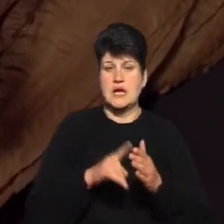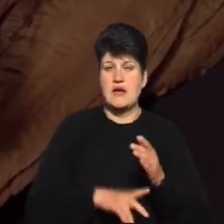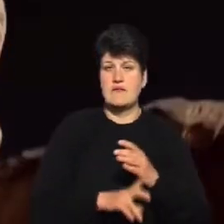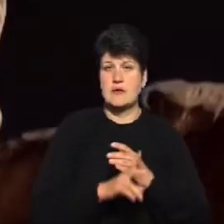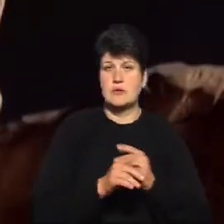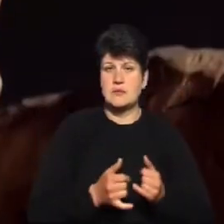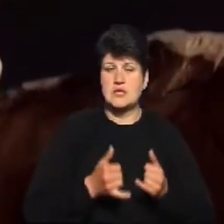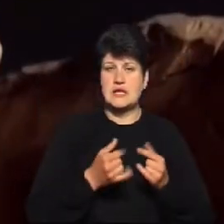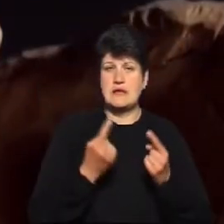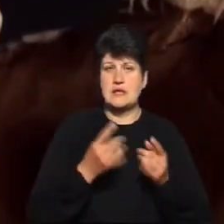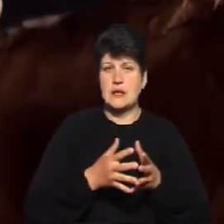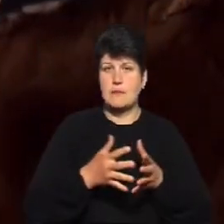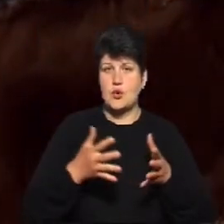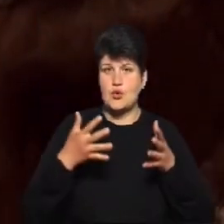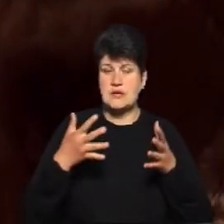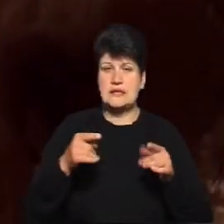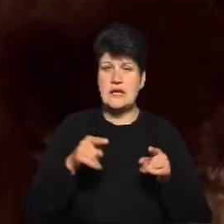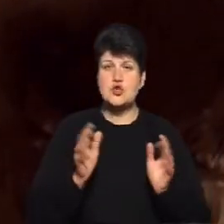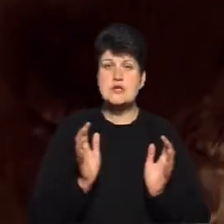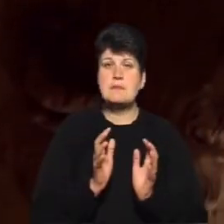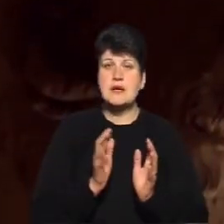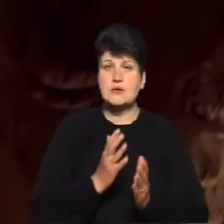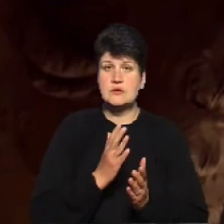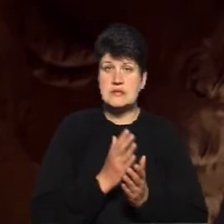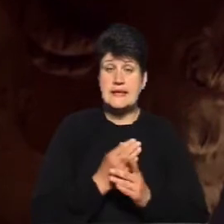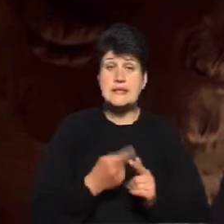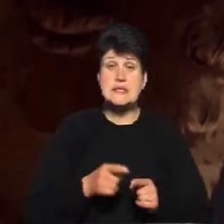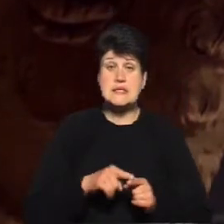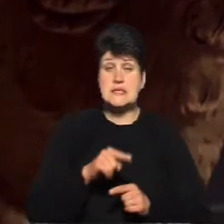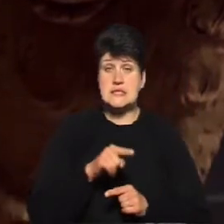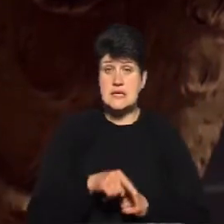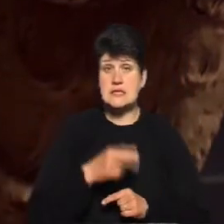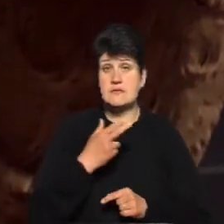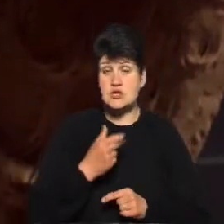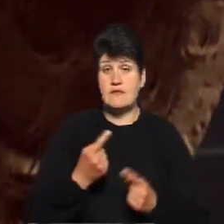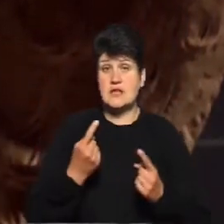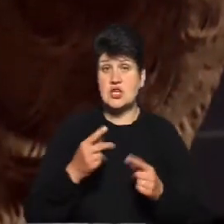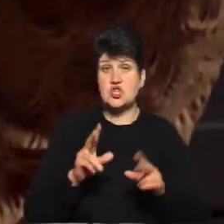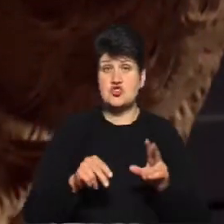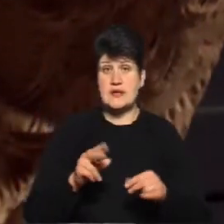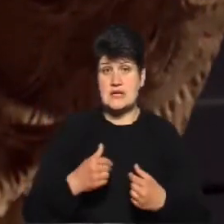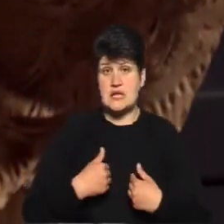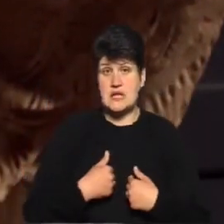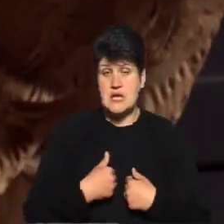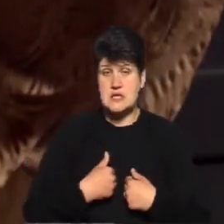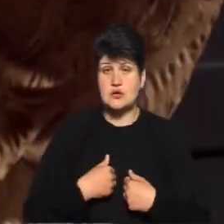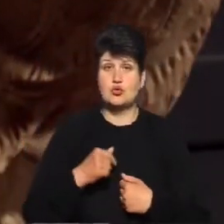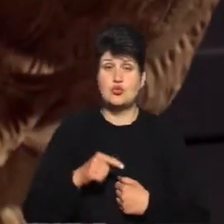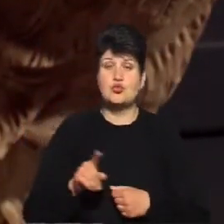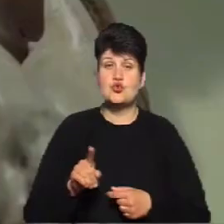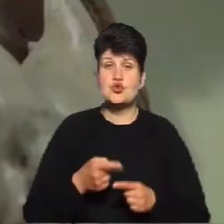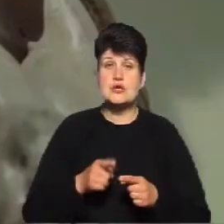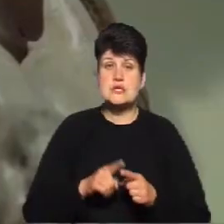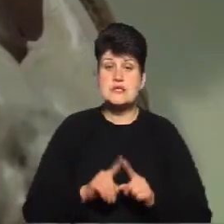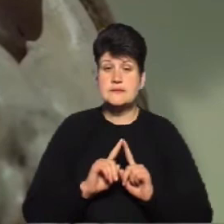великих просторів. Те, що збереглося, це звичайно так само велике щастя для нас, так тому що це є шедеври